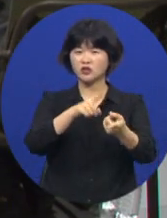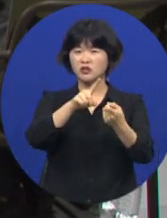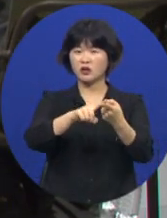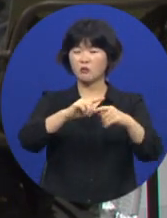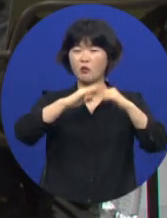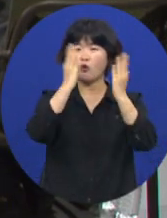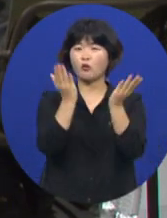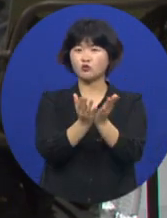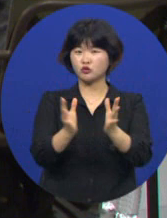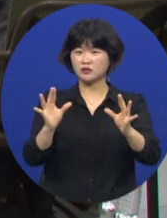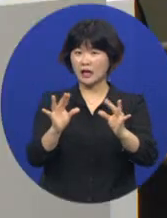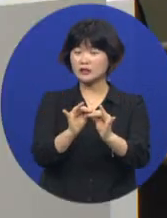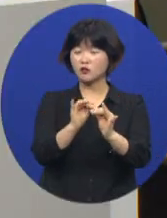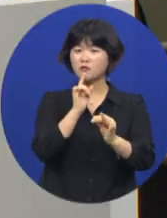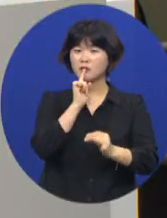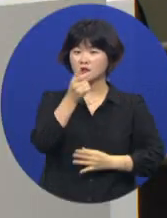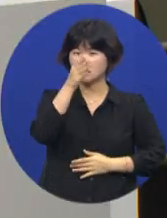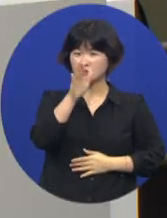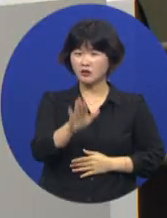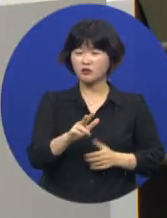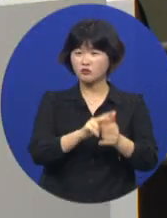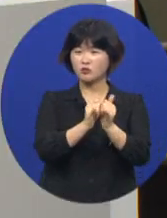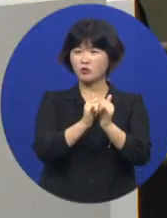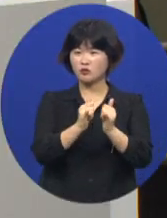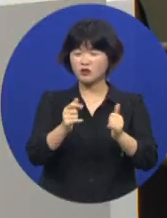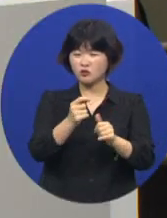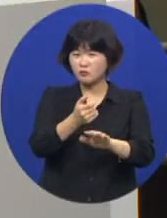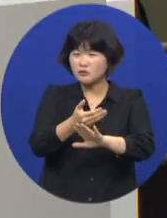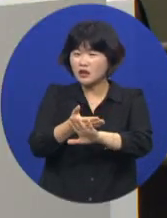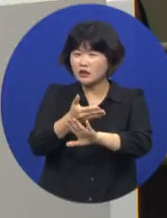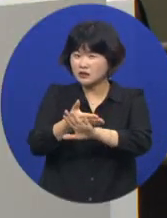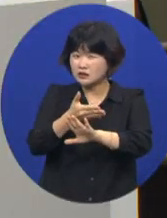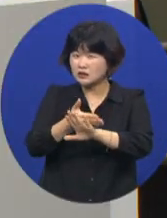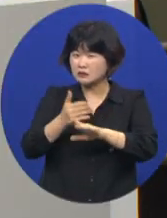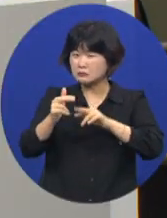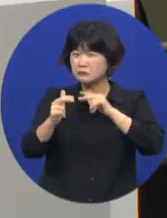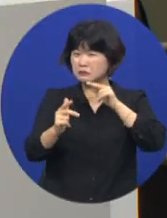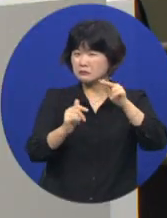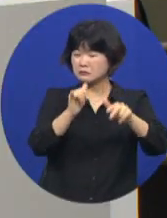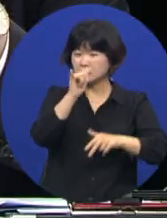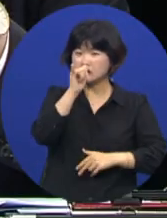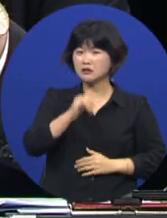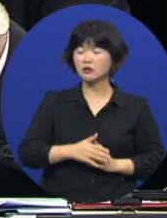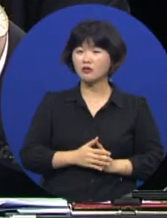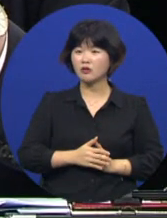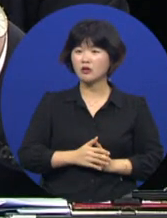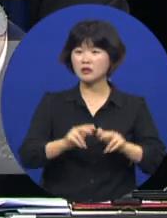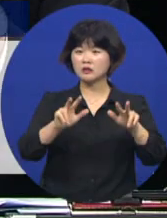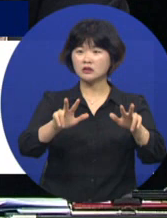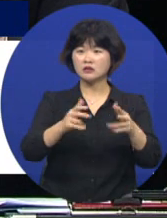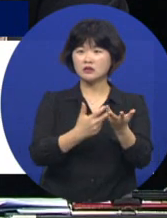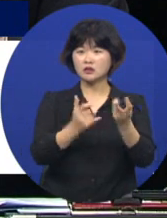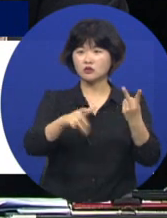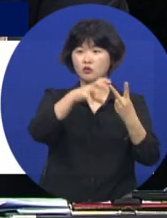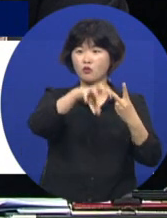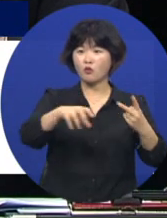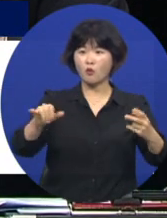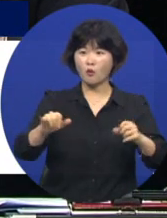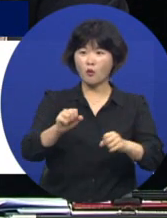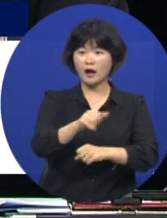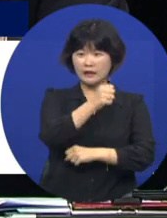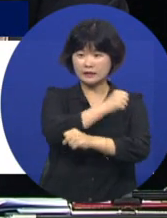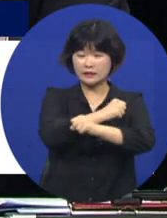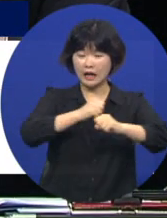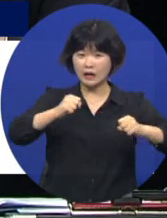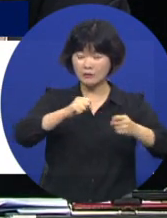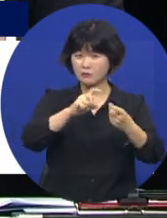대해서는 모두 찬성 입장을 밝혔으나 후보들 간에 미묘한 신경전을 벌였습니다. 현 제주공항을